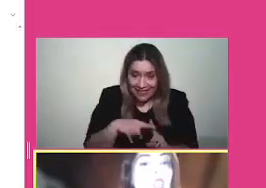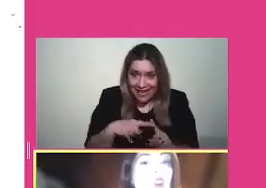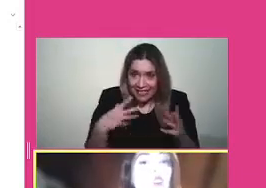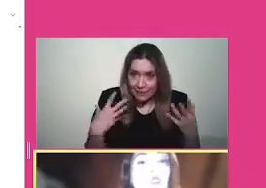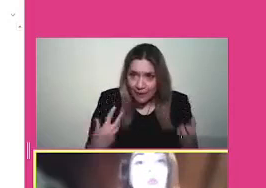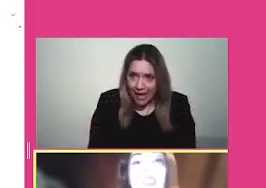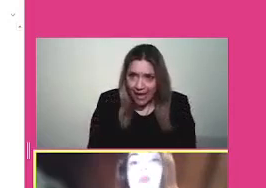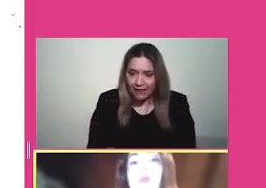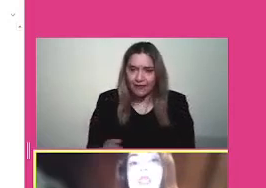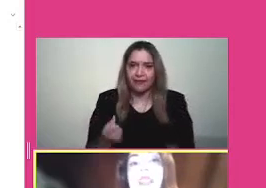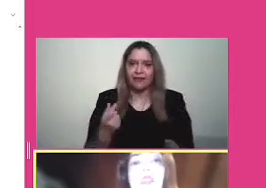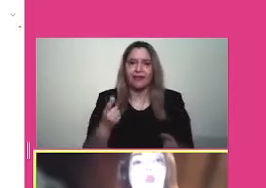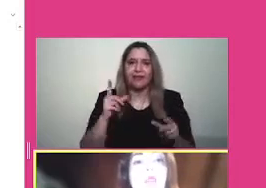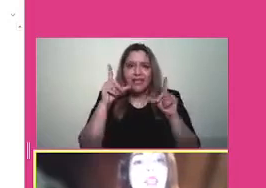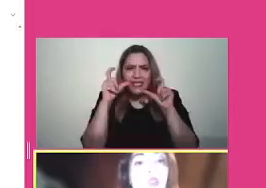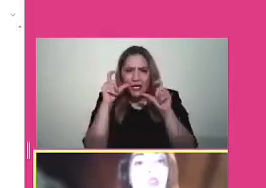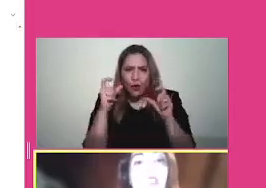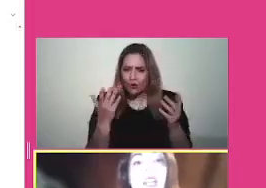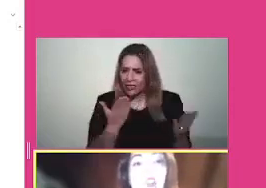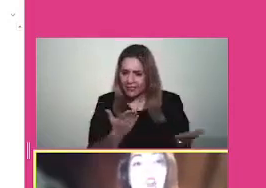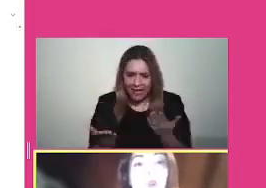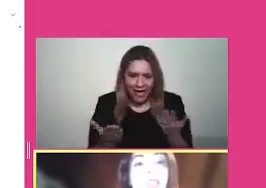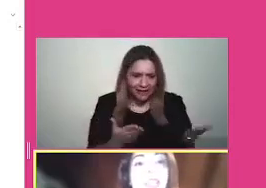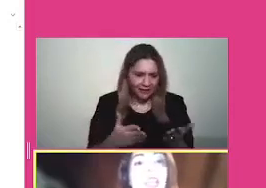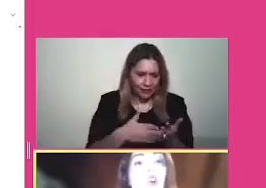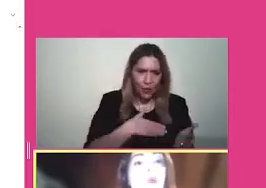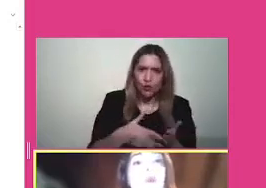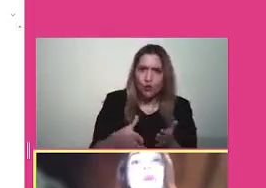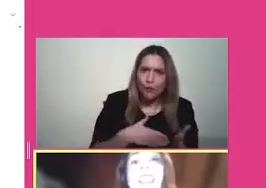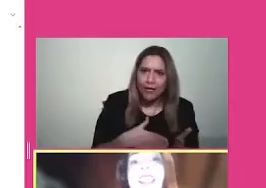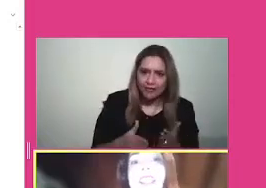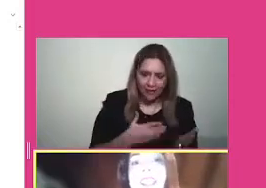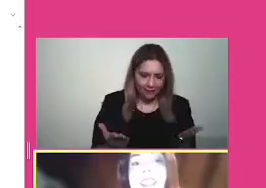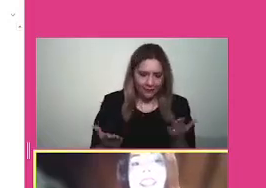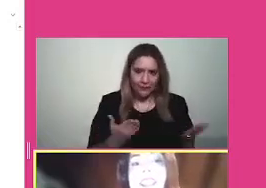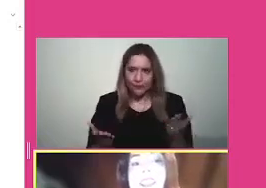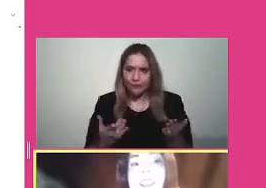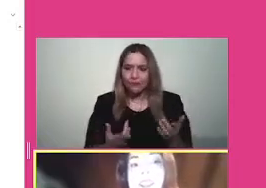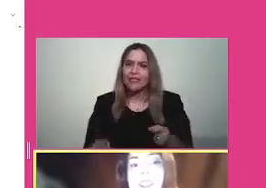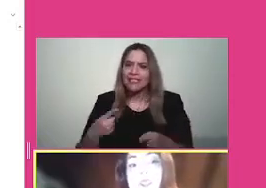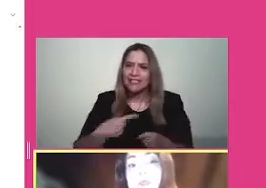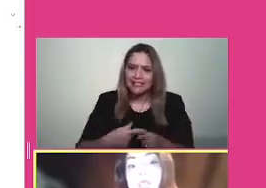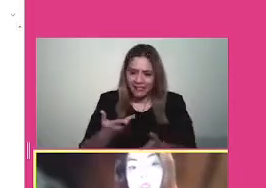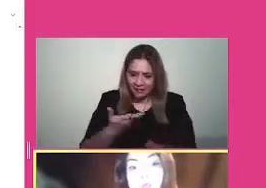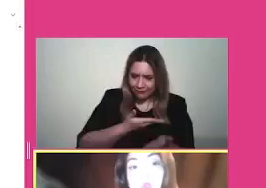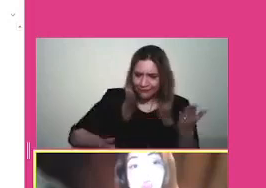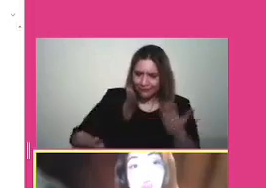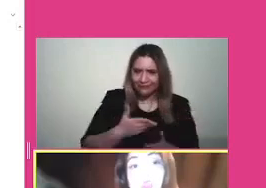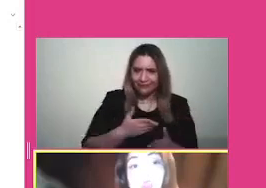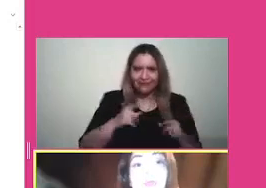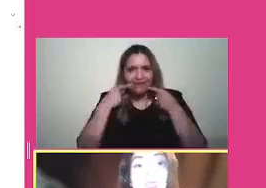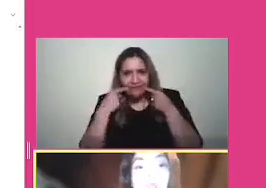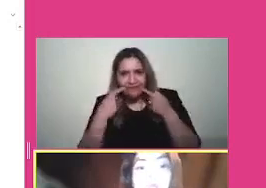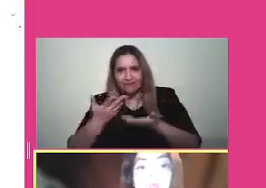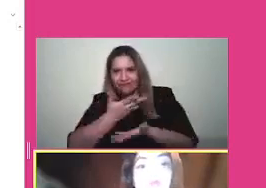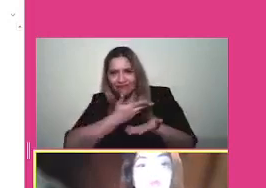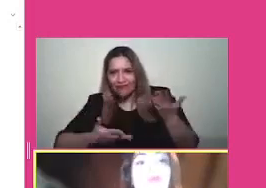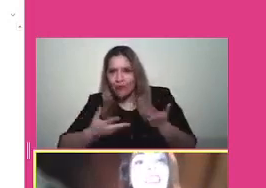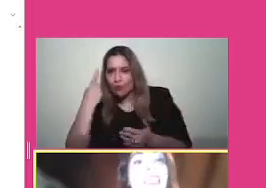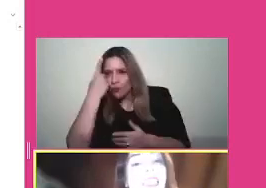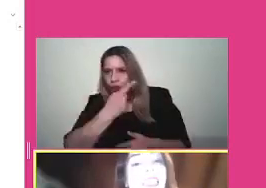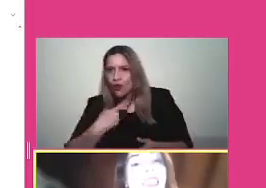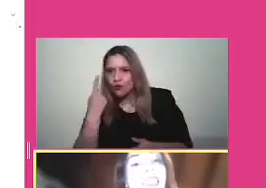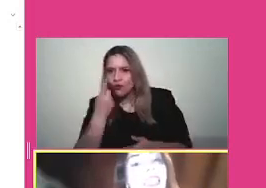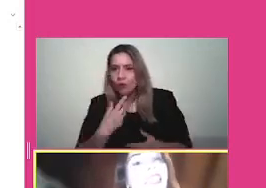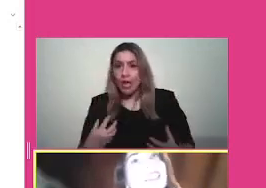των εικόνων, π.χ. από τις κάρτες του παιχνιδιού, τα χρώματα ή ακόμα και οι θετικές αντιδράσεις των συμπαικτών του, θα μειώσουν